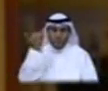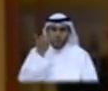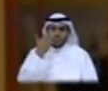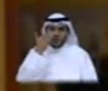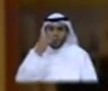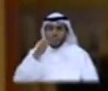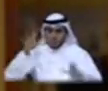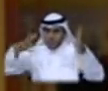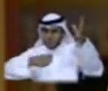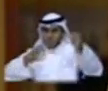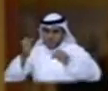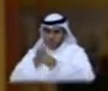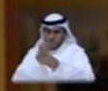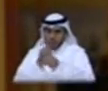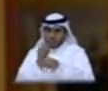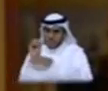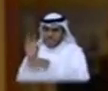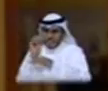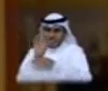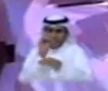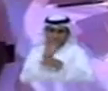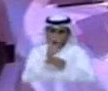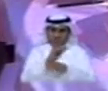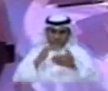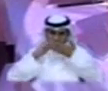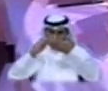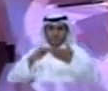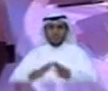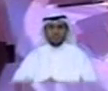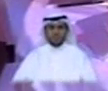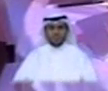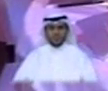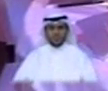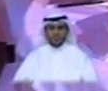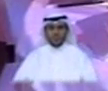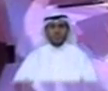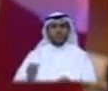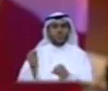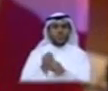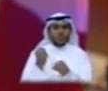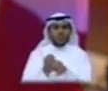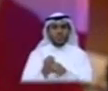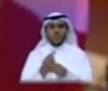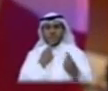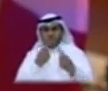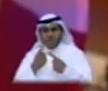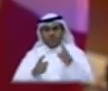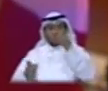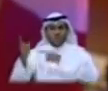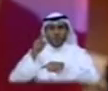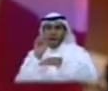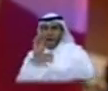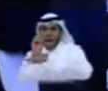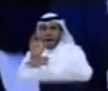الرائد في صقل مهارتهم في تقديم الخدمة. المؤتمر يضم تحت مظلته جلسات حوارية وورش